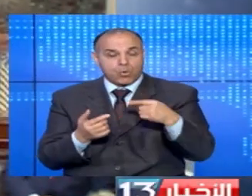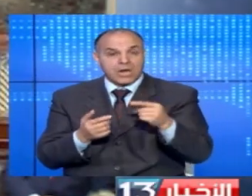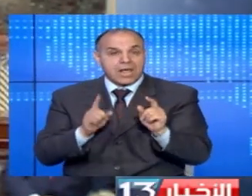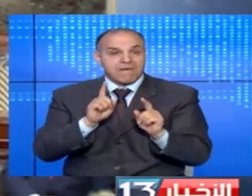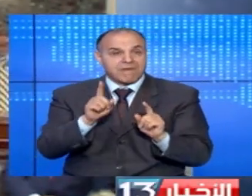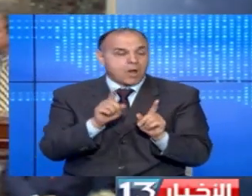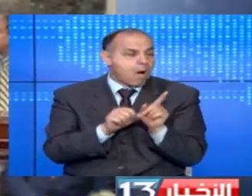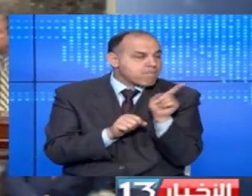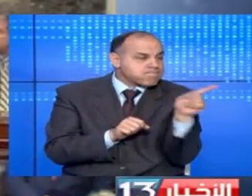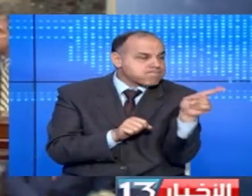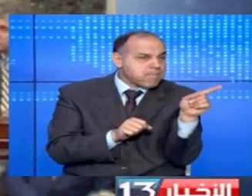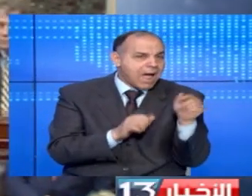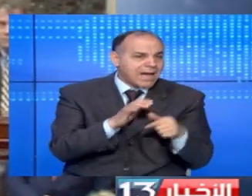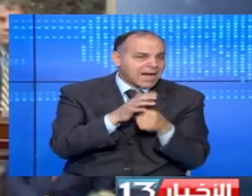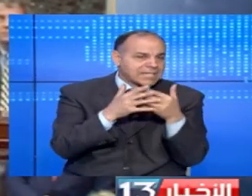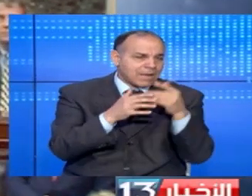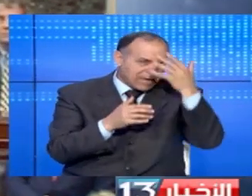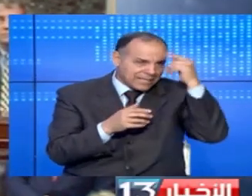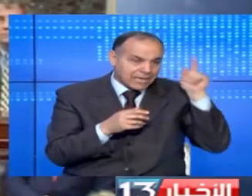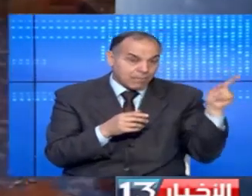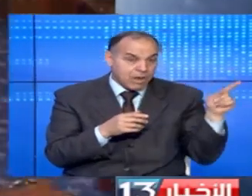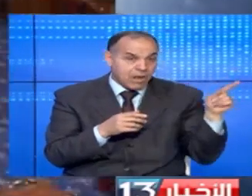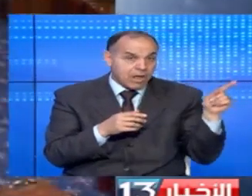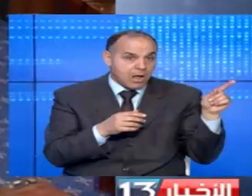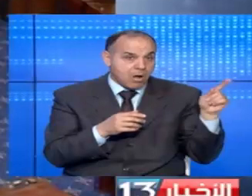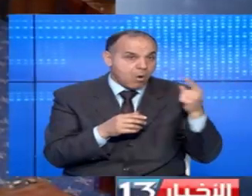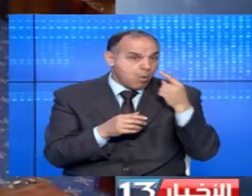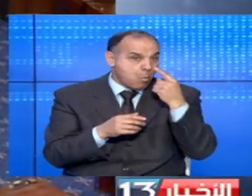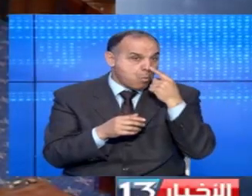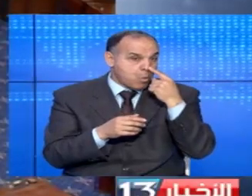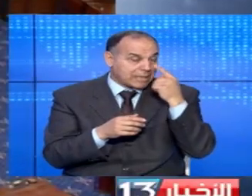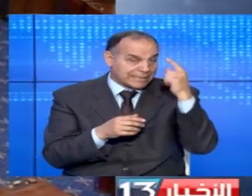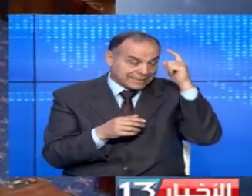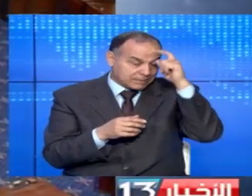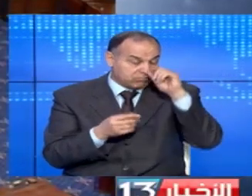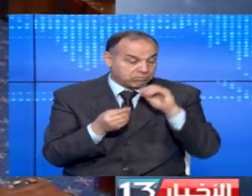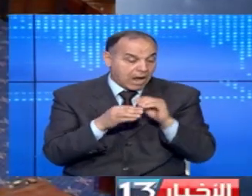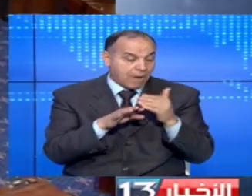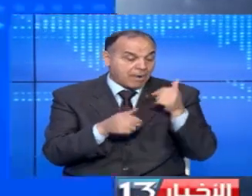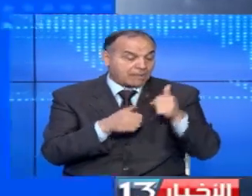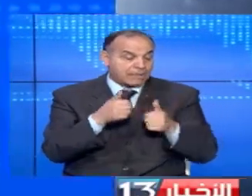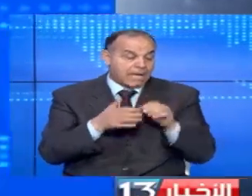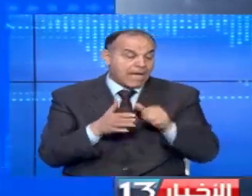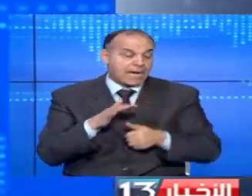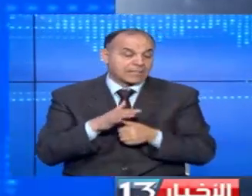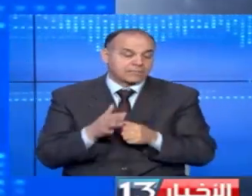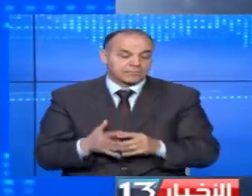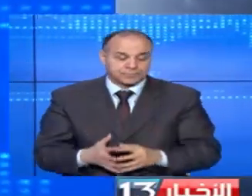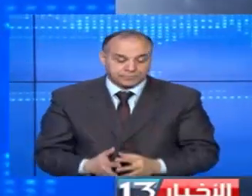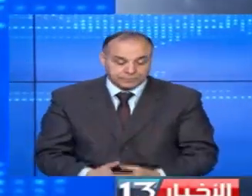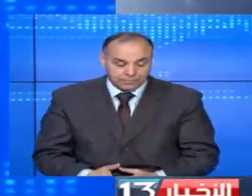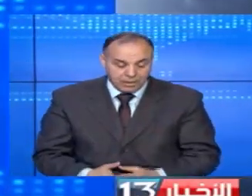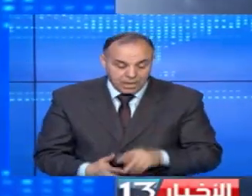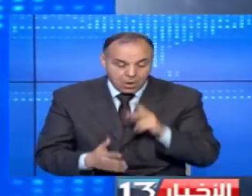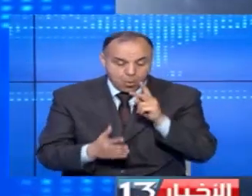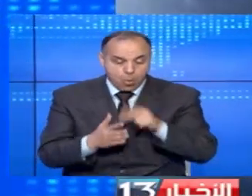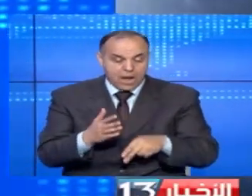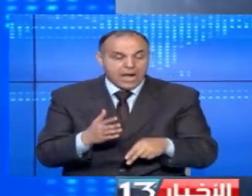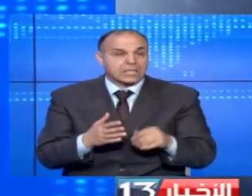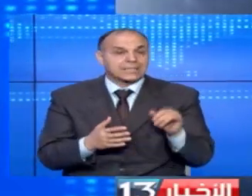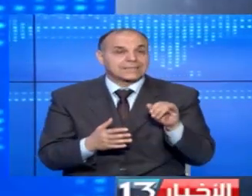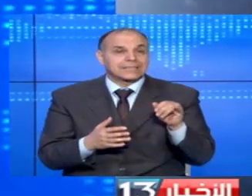التهم التي وجهت الى سيكون هناك عام السباق الرئاسي وقعت كل من